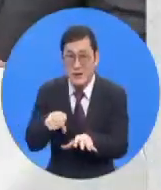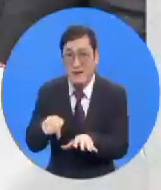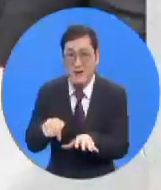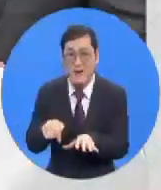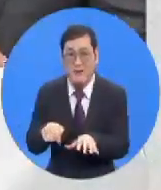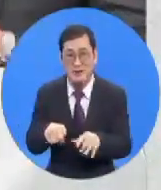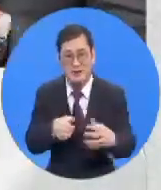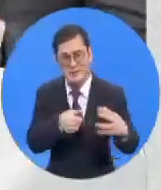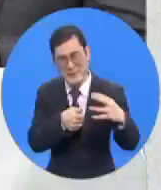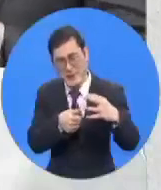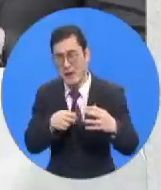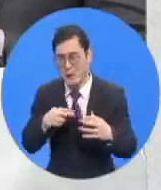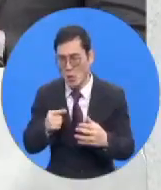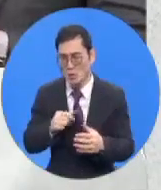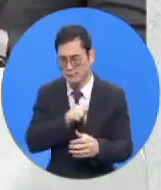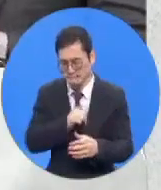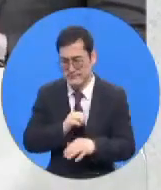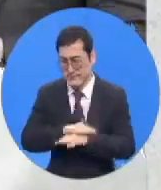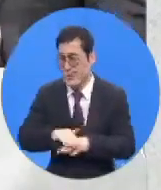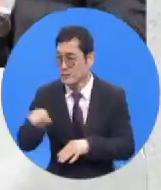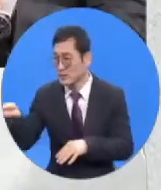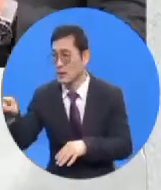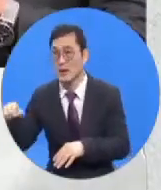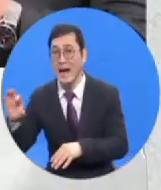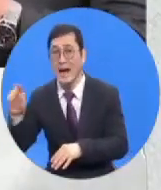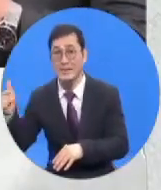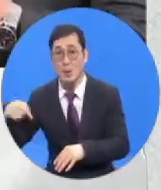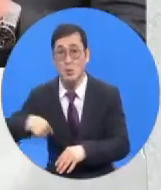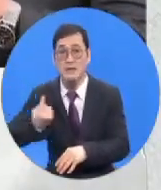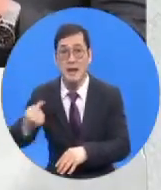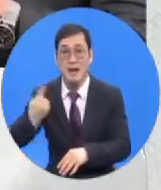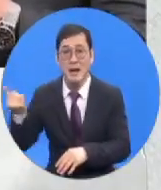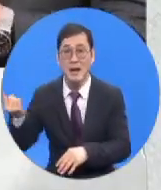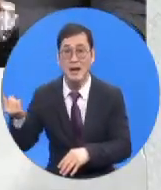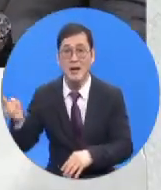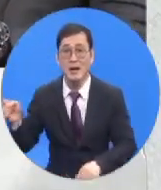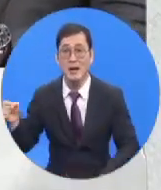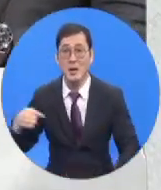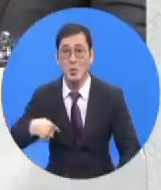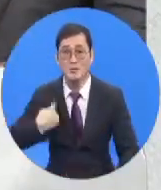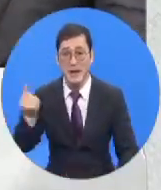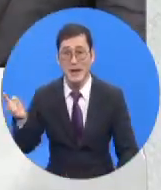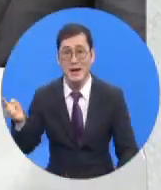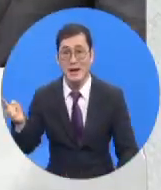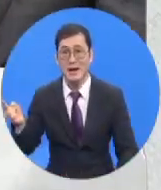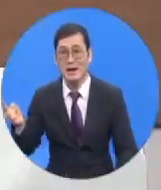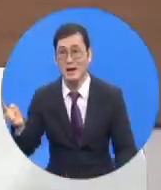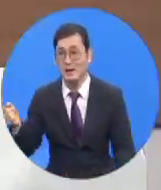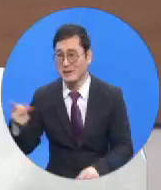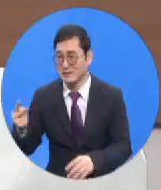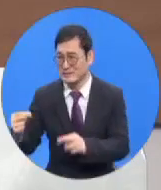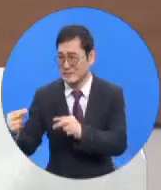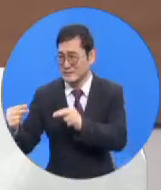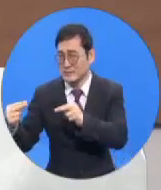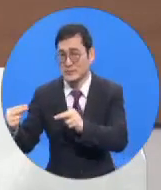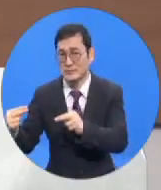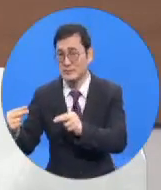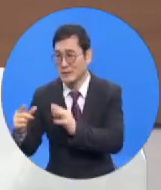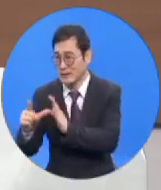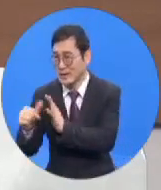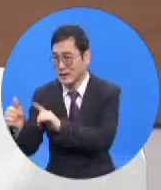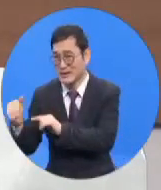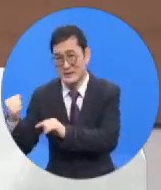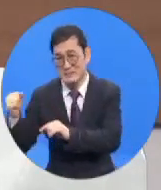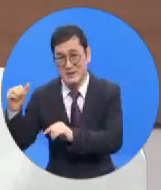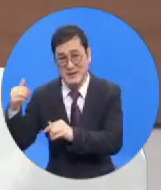비판을 받았던 게 사실 그거였었어요. 그 내성이 버틸 수 있는 힘이 약하다. 근데 이번에는 약간